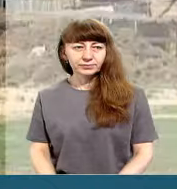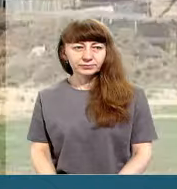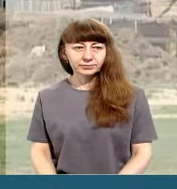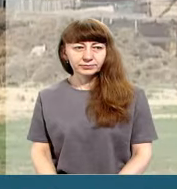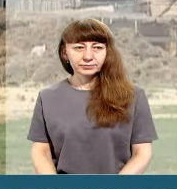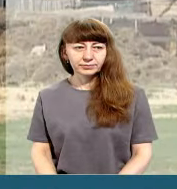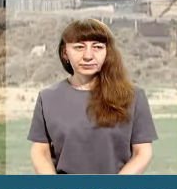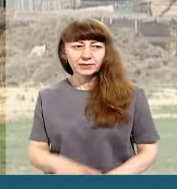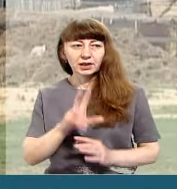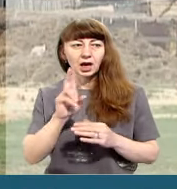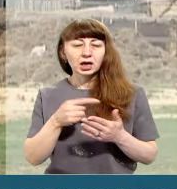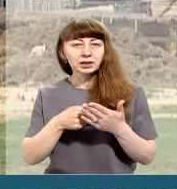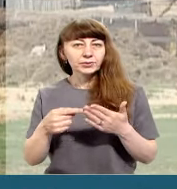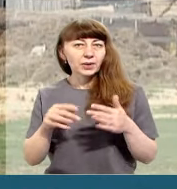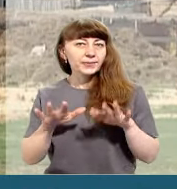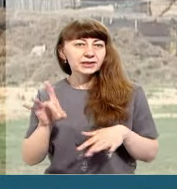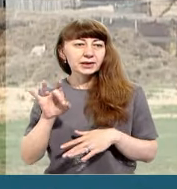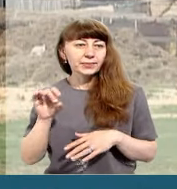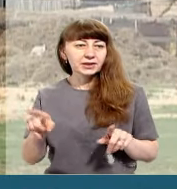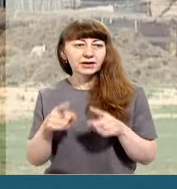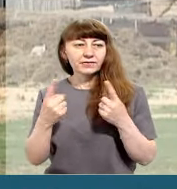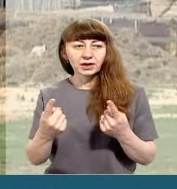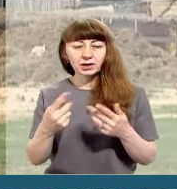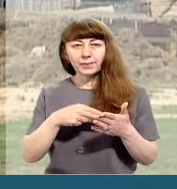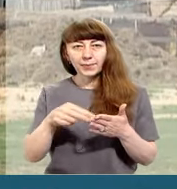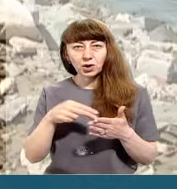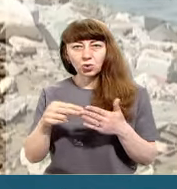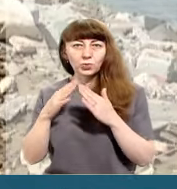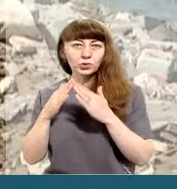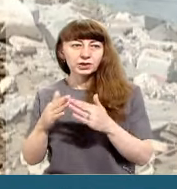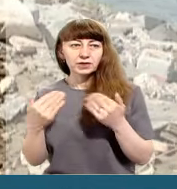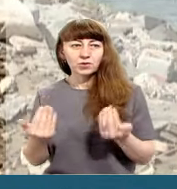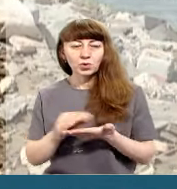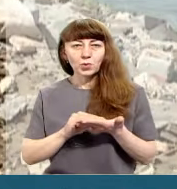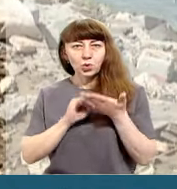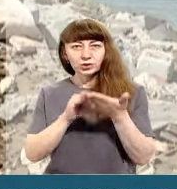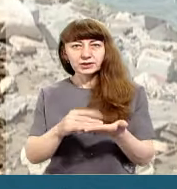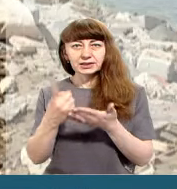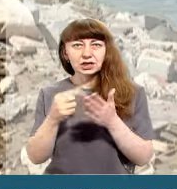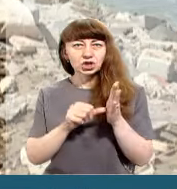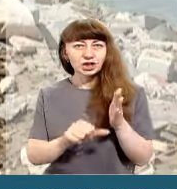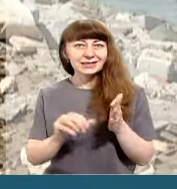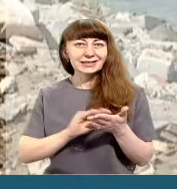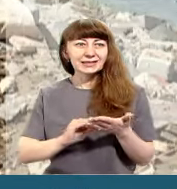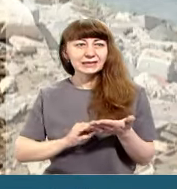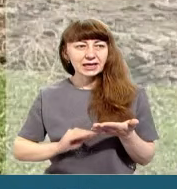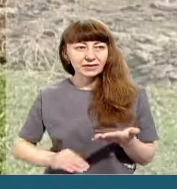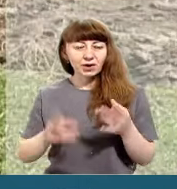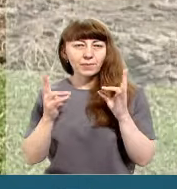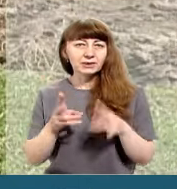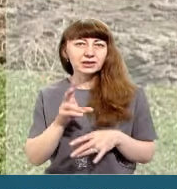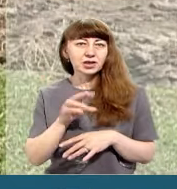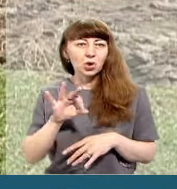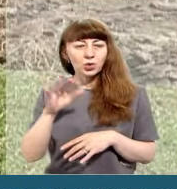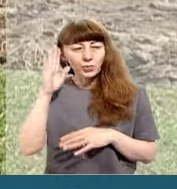есть. Как отмечают в местном акимате, на восстановление и приобретение домов сегодня подано более 160 заявок. Пострадавшие